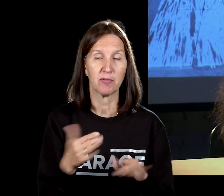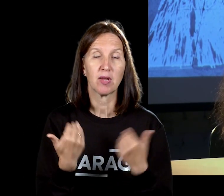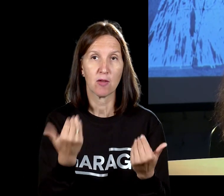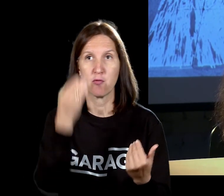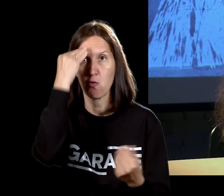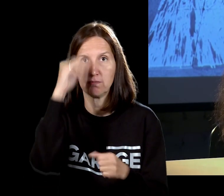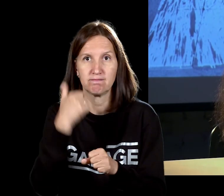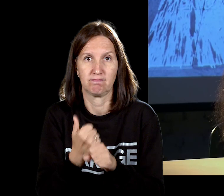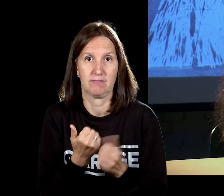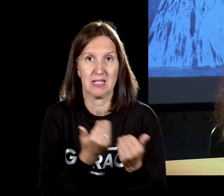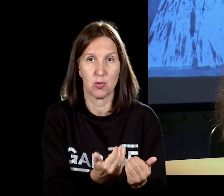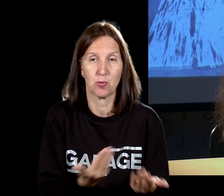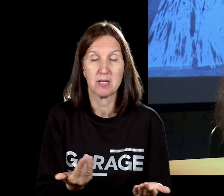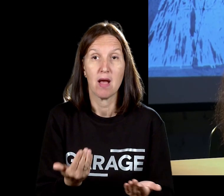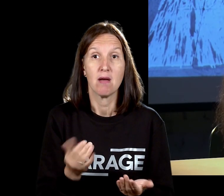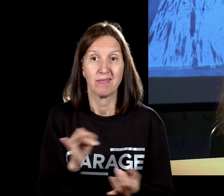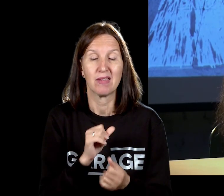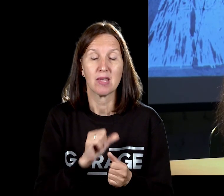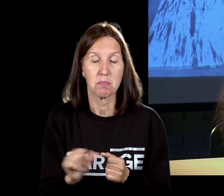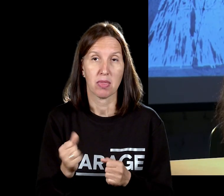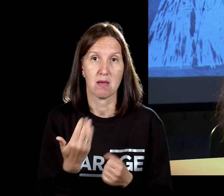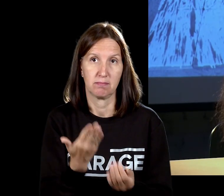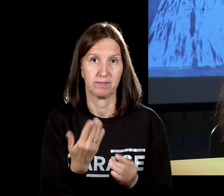его суть. И вот с этой самой неподвижностью